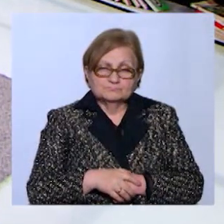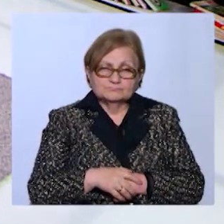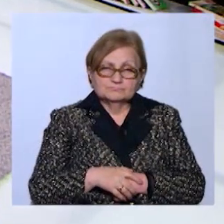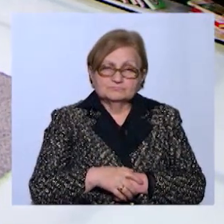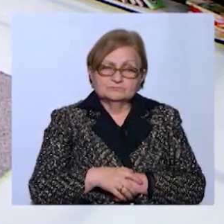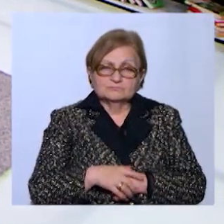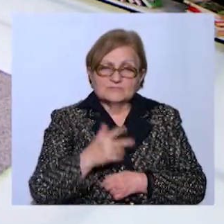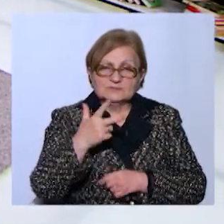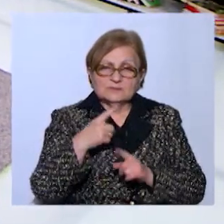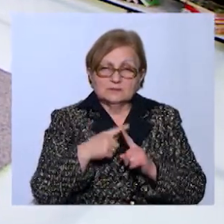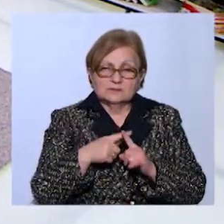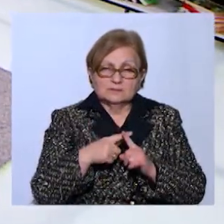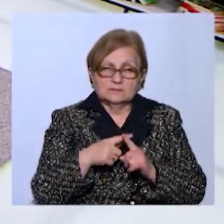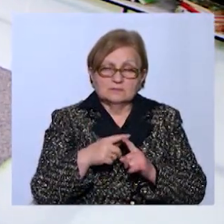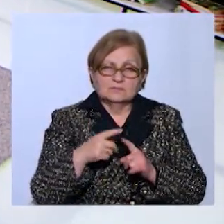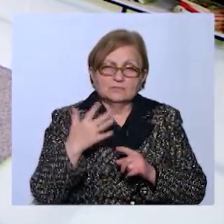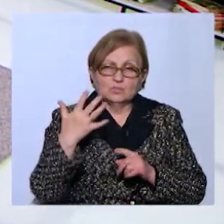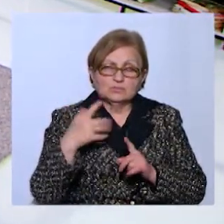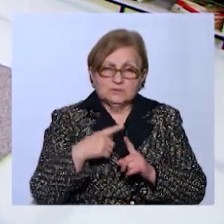იგი 3x მივუმატოთ 5x-ი,